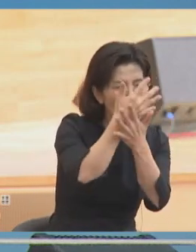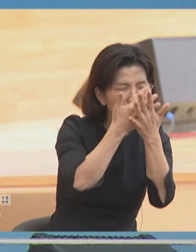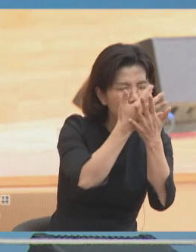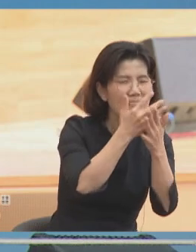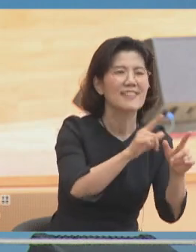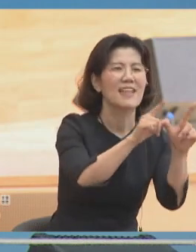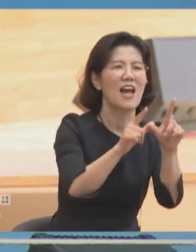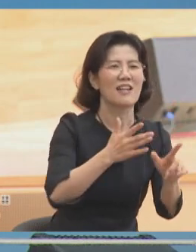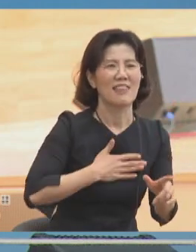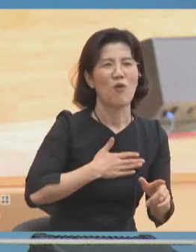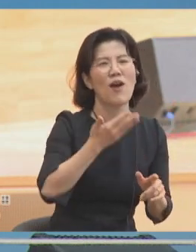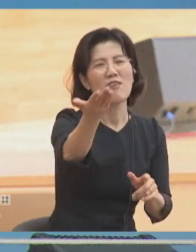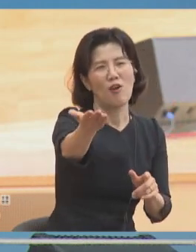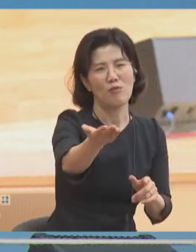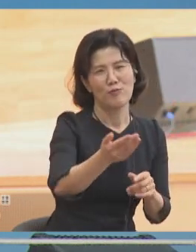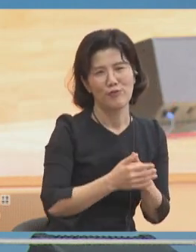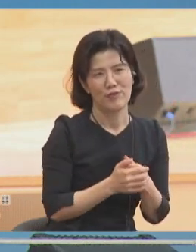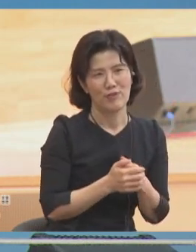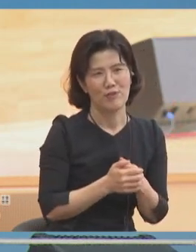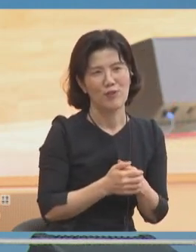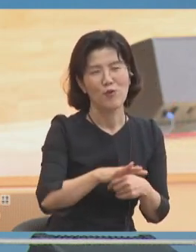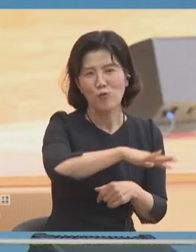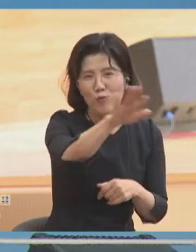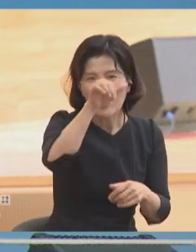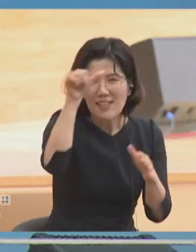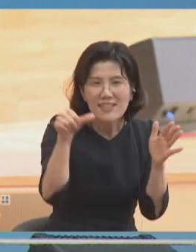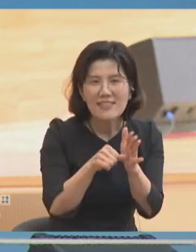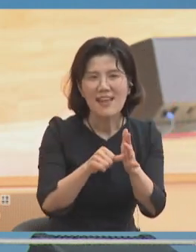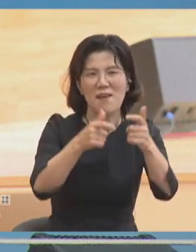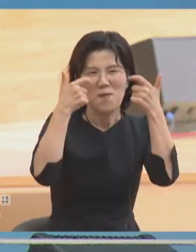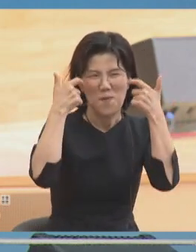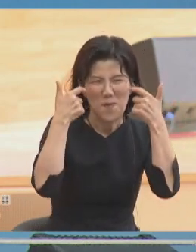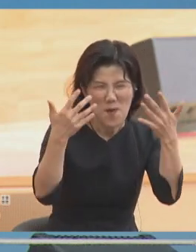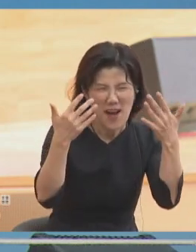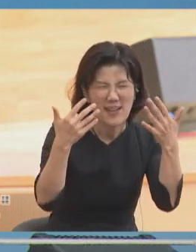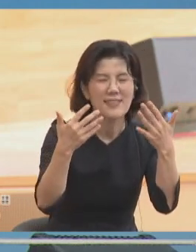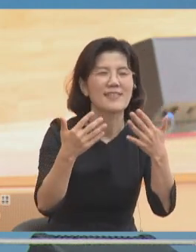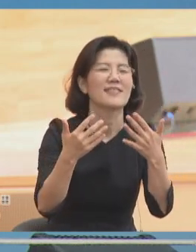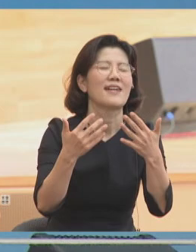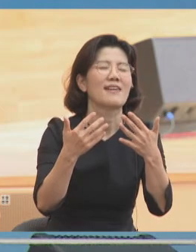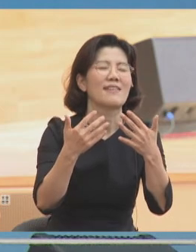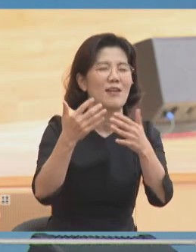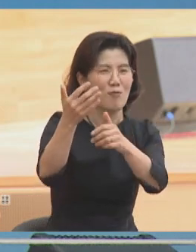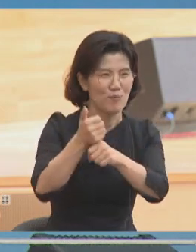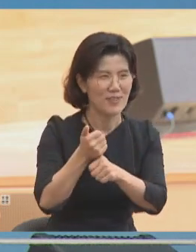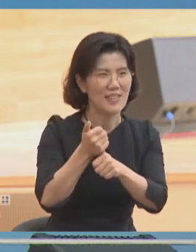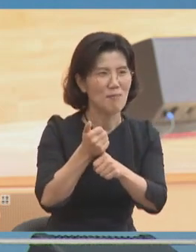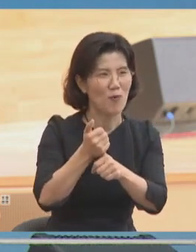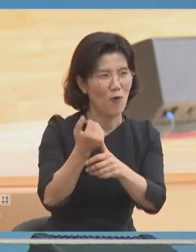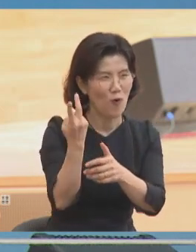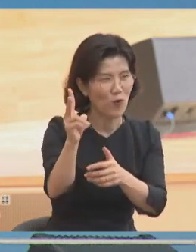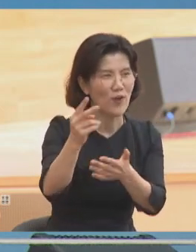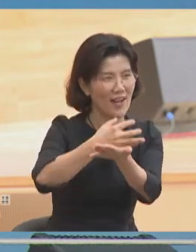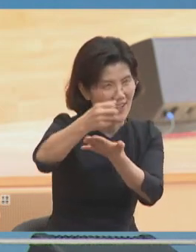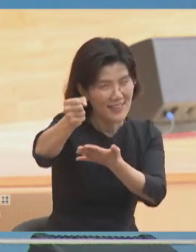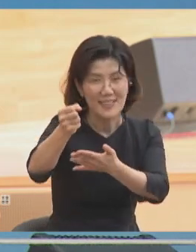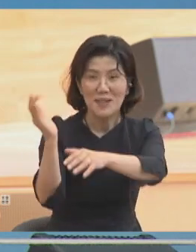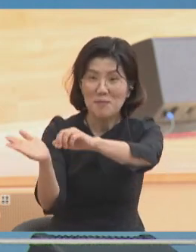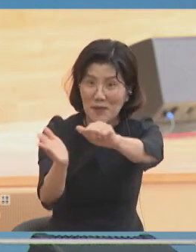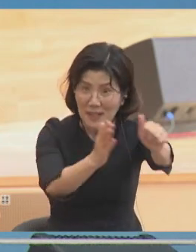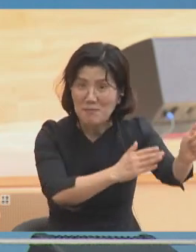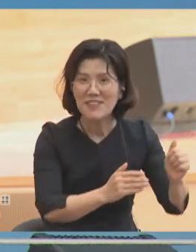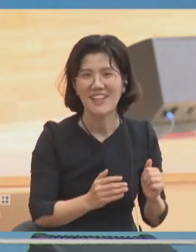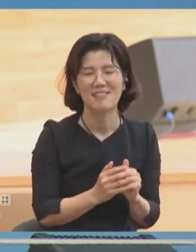살아가는 저와 여러분들이 우리 생의 확실함을 붙잡고 나아가는이 시간 될 수 있기를 주 예수님의 이름으로